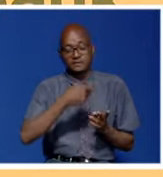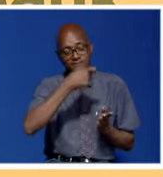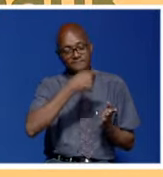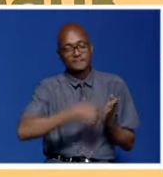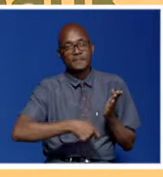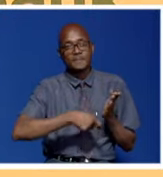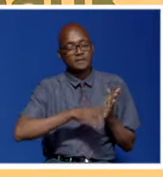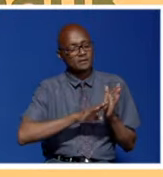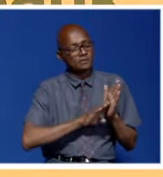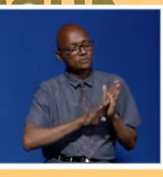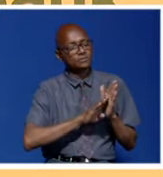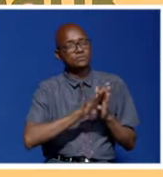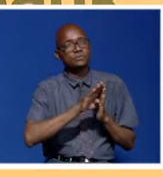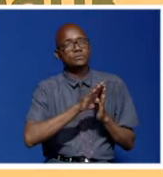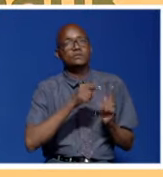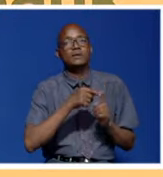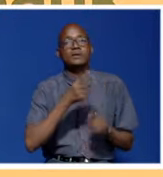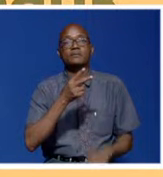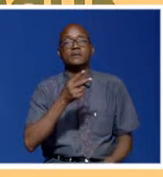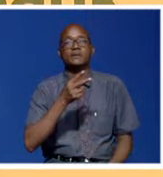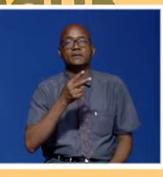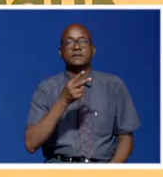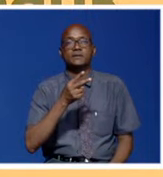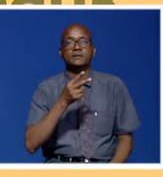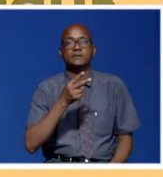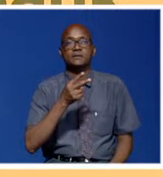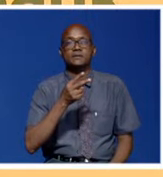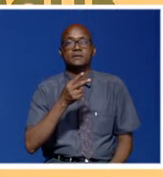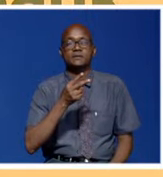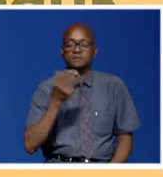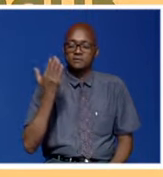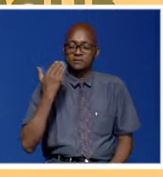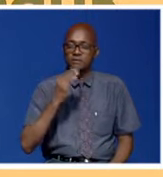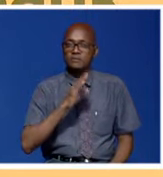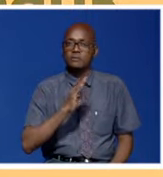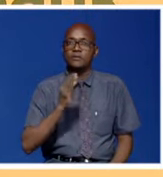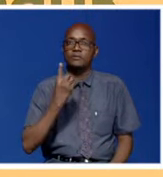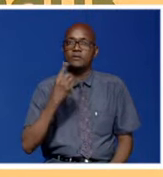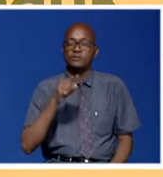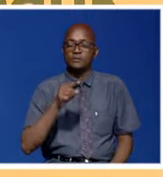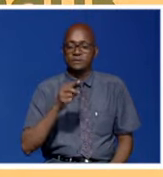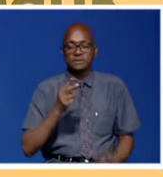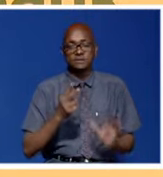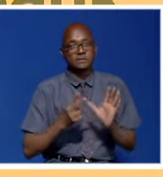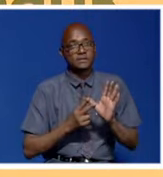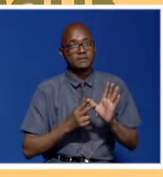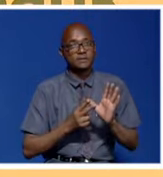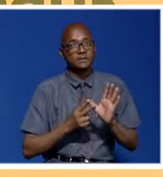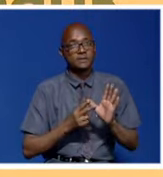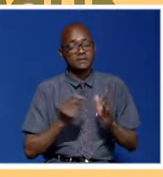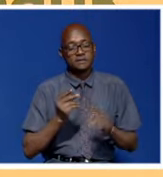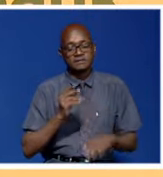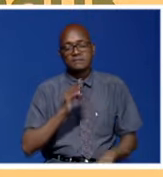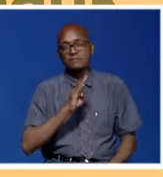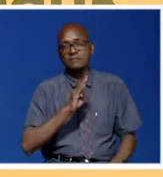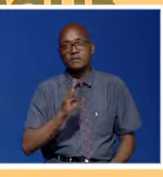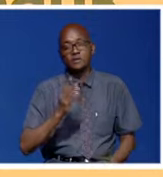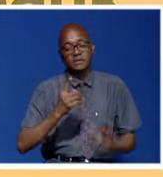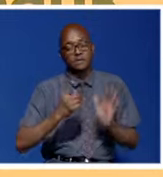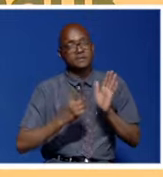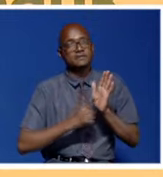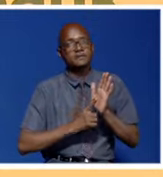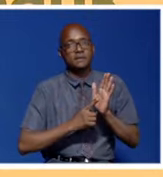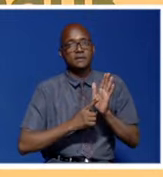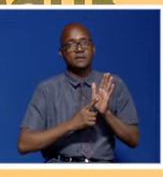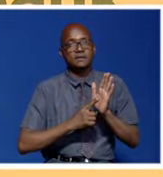maradufu mwaka huu. Kutoka ilikuwa bilioni 1.7 mwaka huu tumepiga bilioni 6 ndani ya